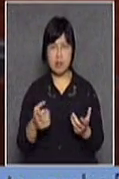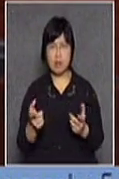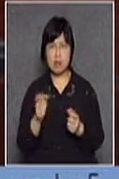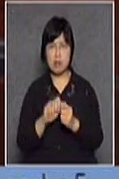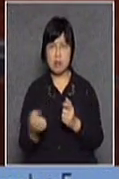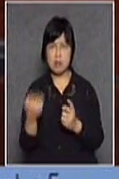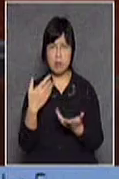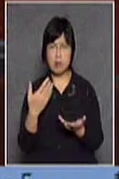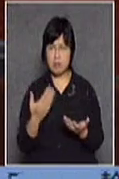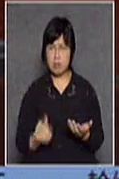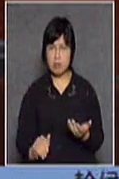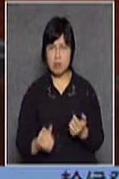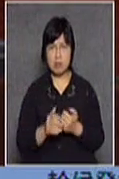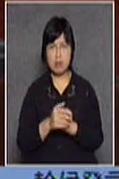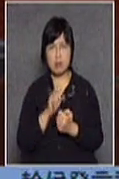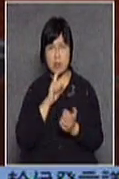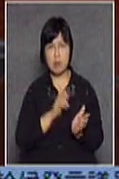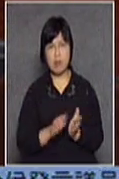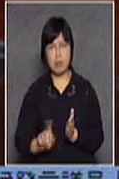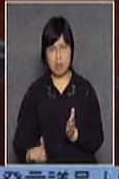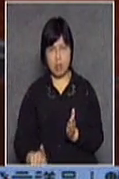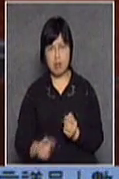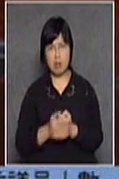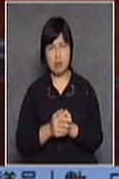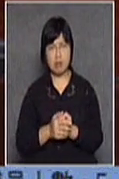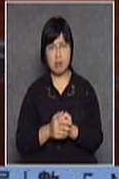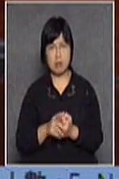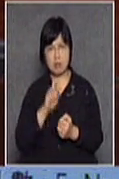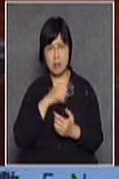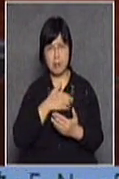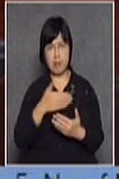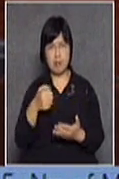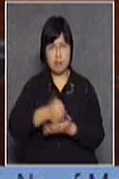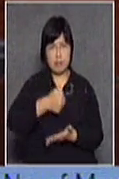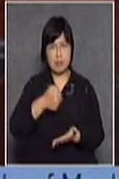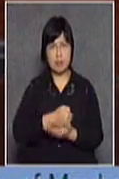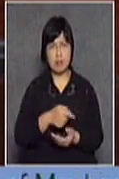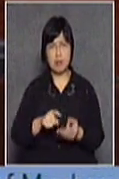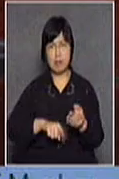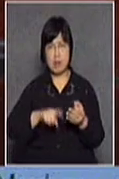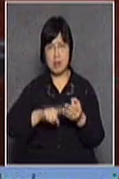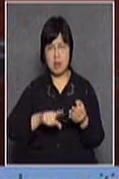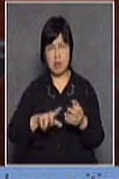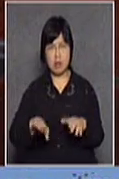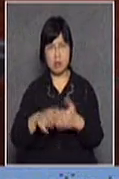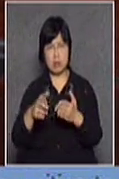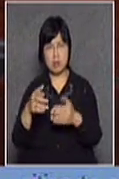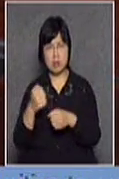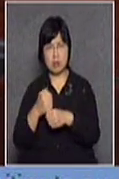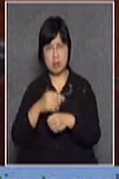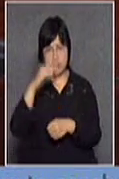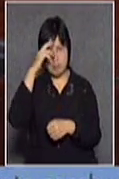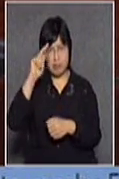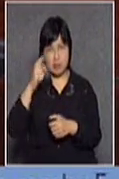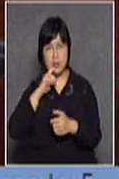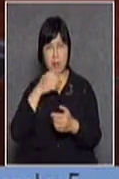究竟你有什麼措施不要讓這些有牌爛仔，自從曾偉雄上場之後呢，警察已經變